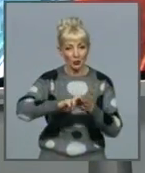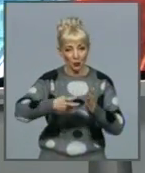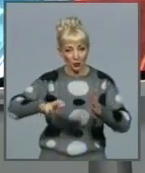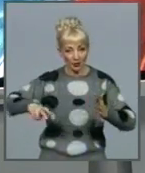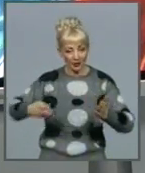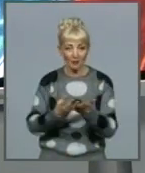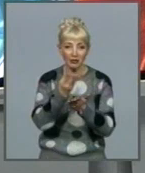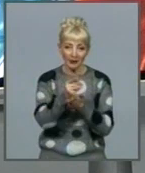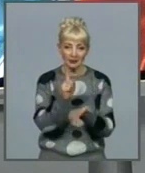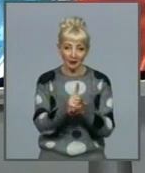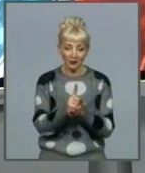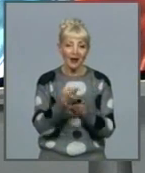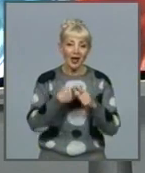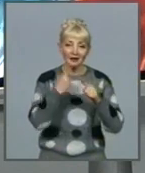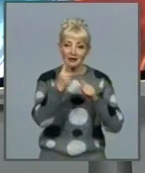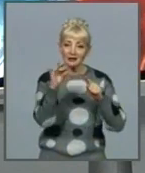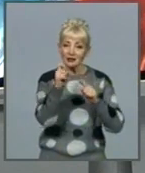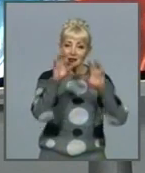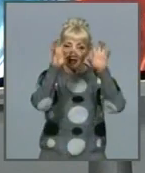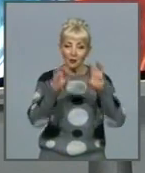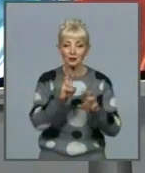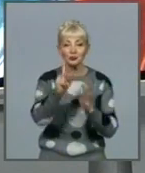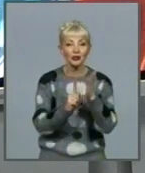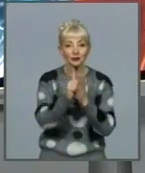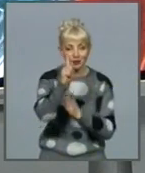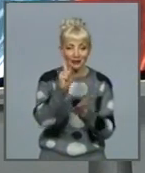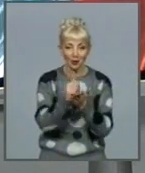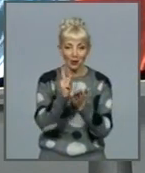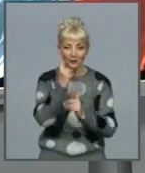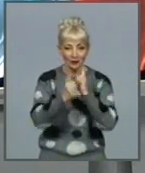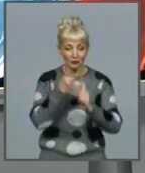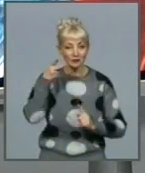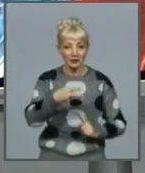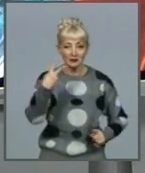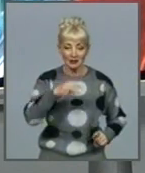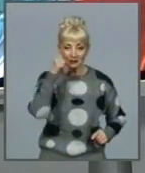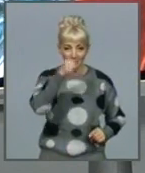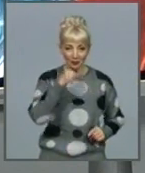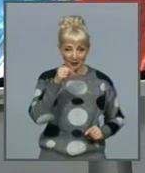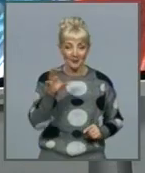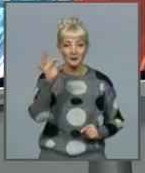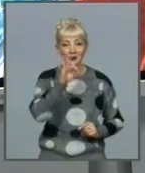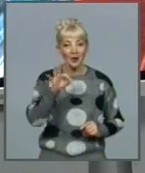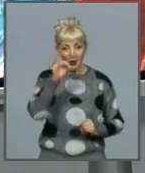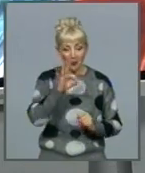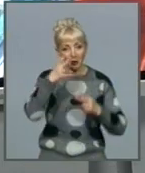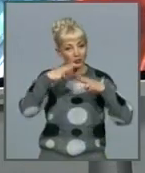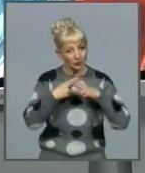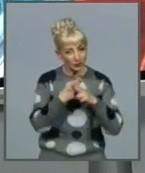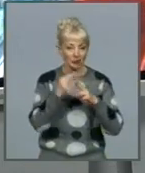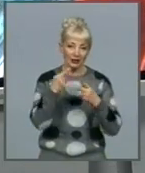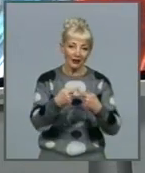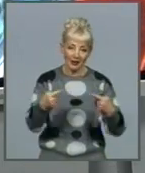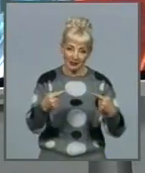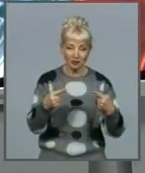один із законів, яким впроваджується податкова реформа 2020 року. Про усунення технічних та логічних неузгодженостей у сфері